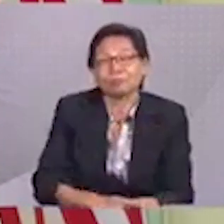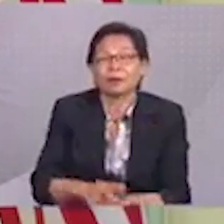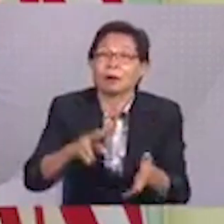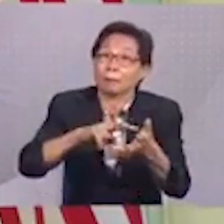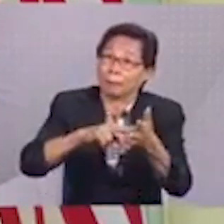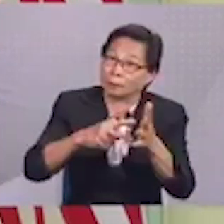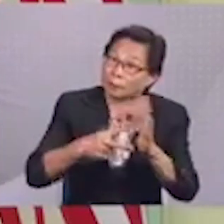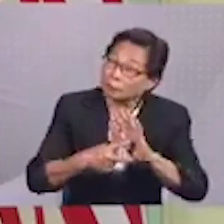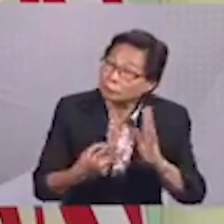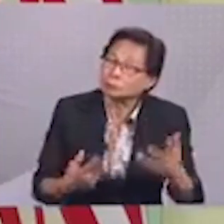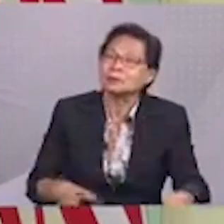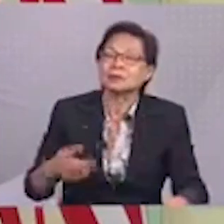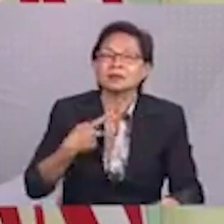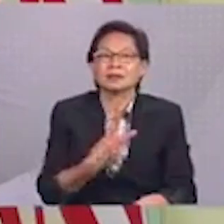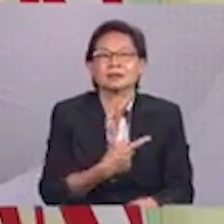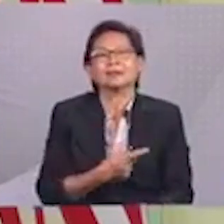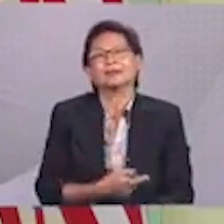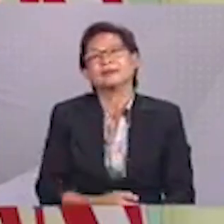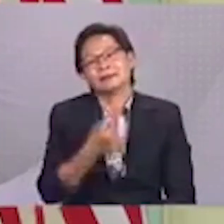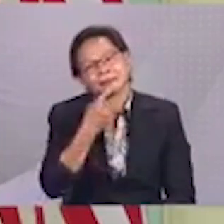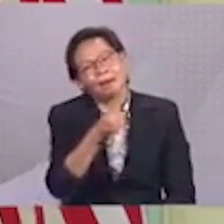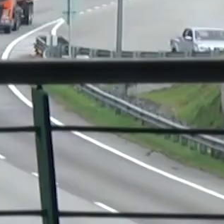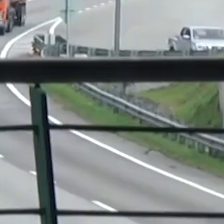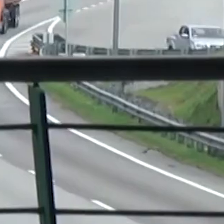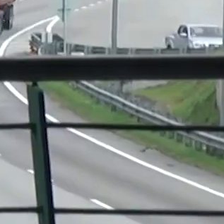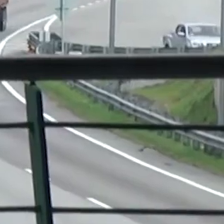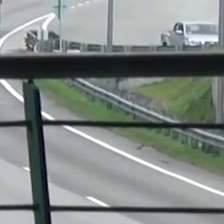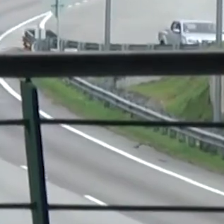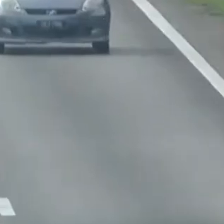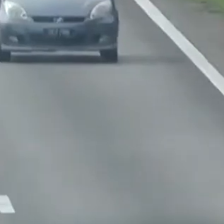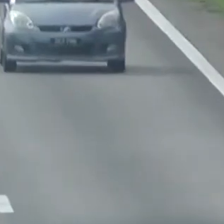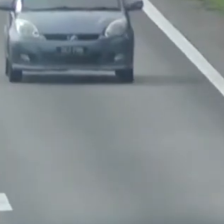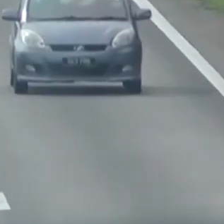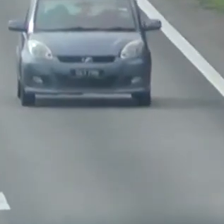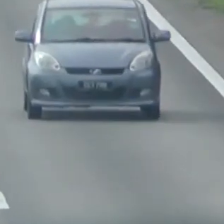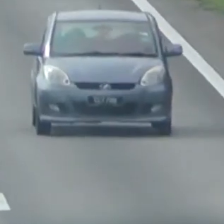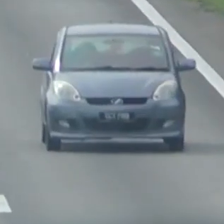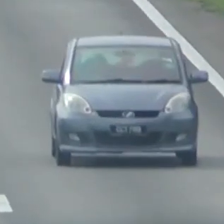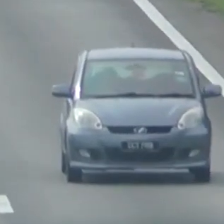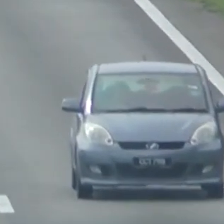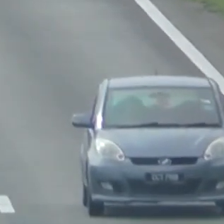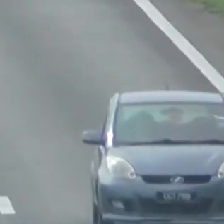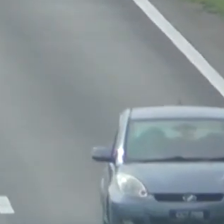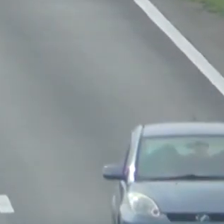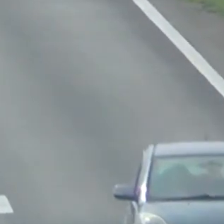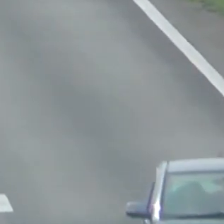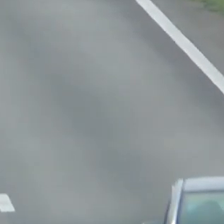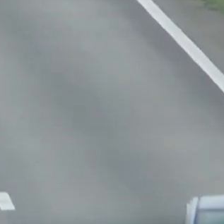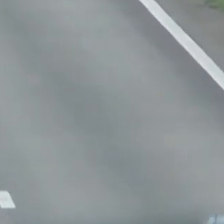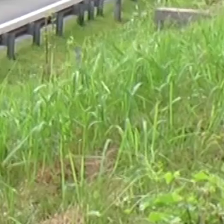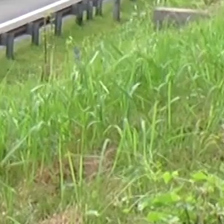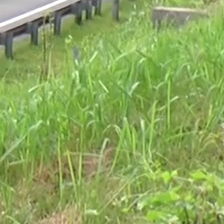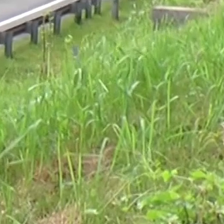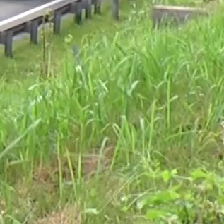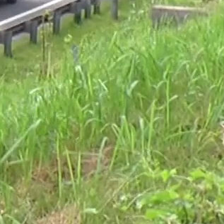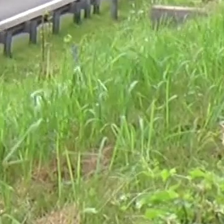Maknanya, walaupun kita kata jangan balik kampung, tolong jangan balik kampung, untuk rentas